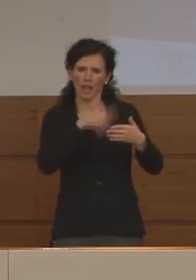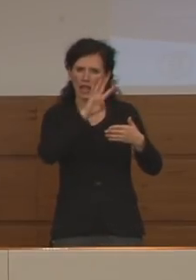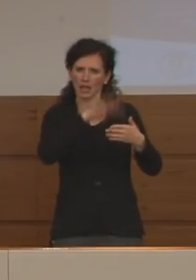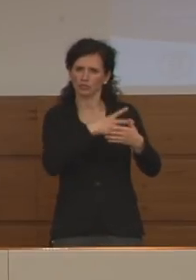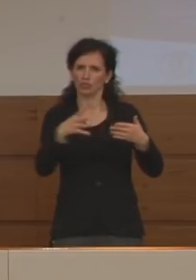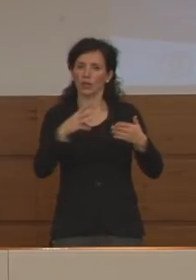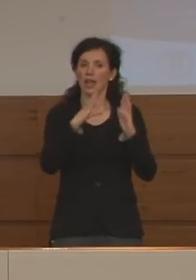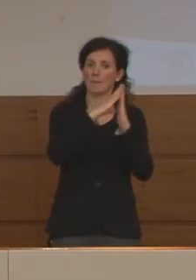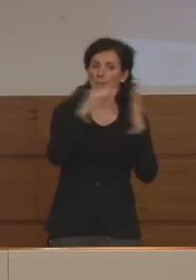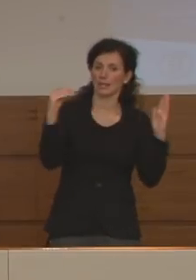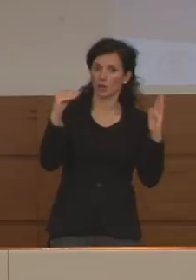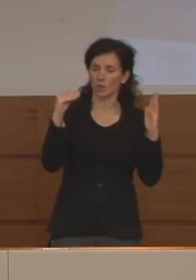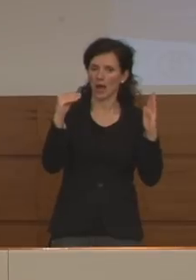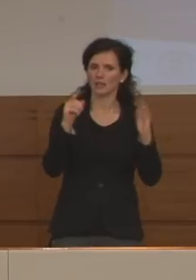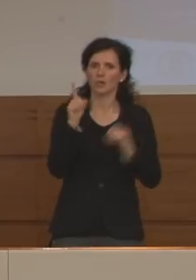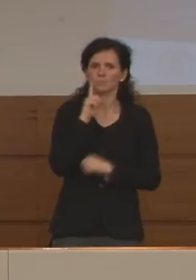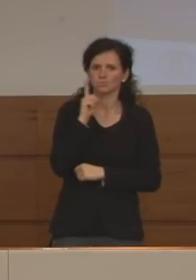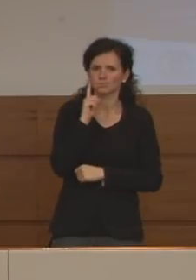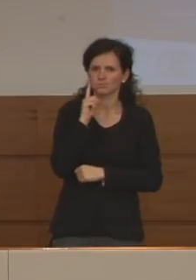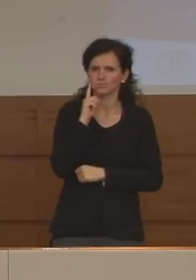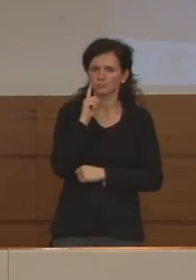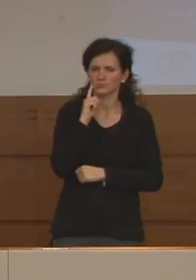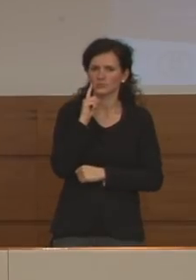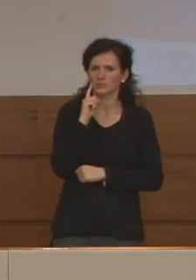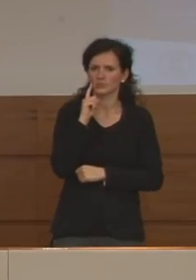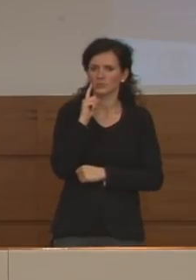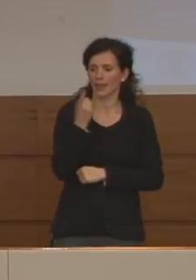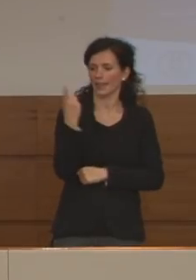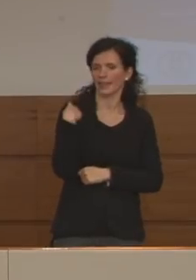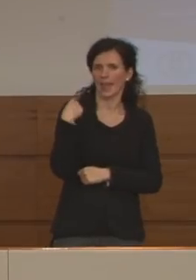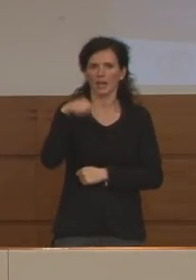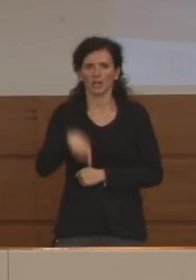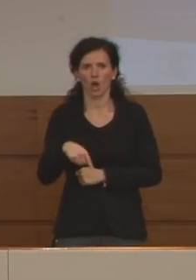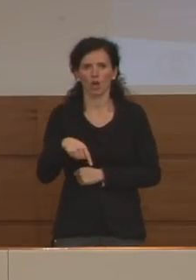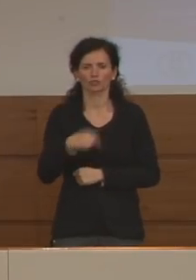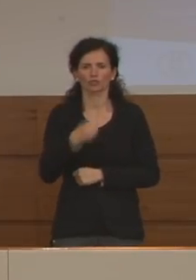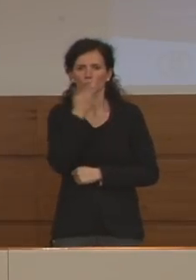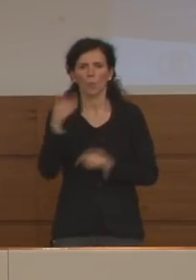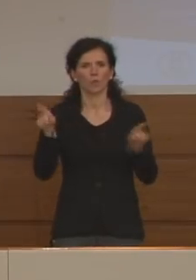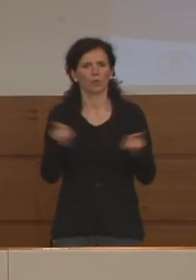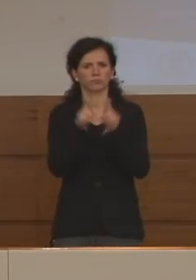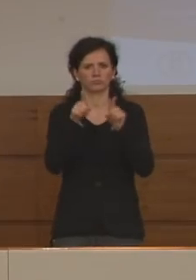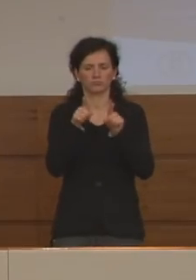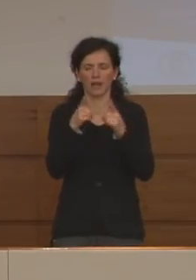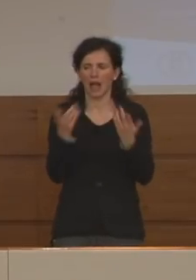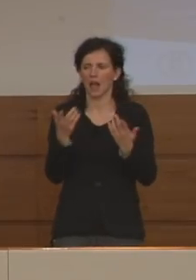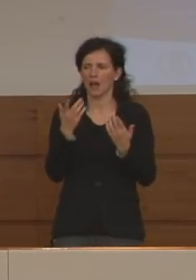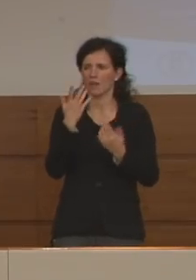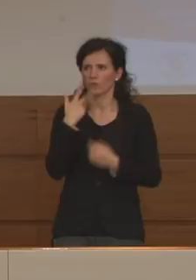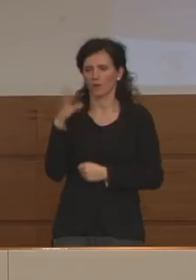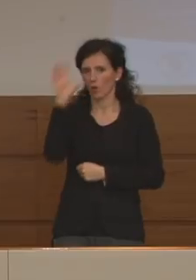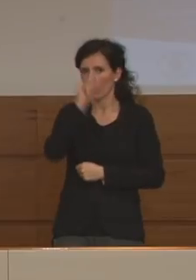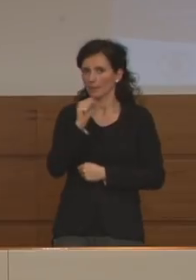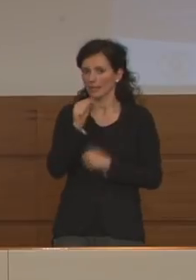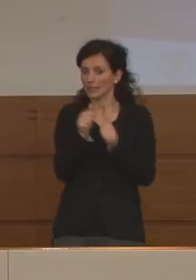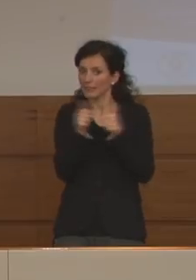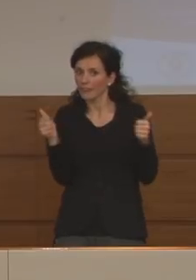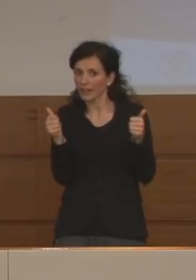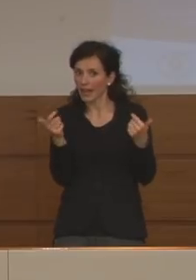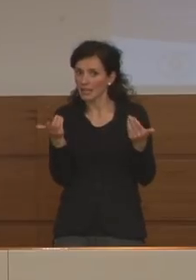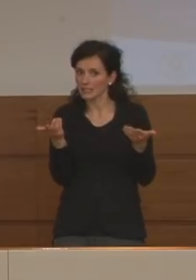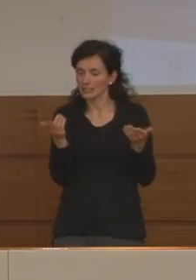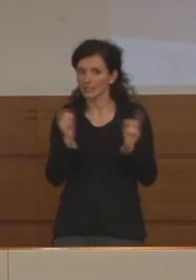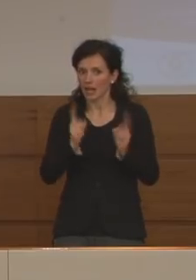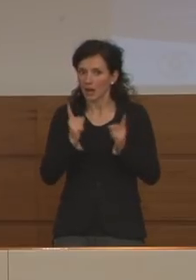dell'emilia romagna sono gli stessi oggi rispetto alla giornata di ieri quindi per capire quanti ne sono stati